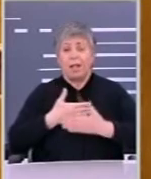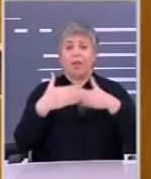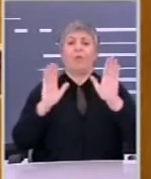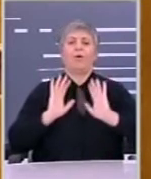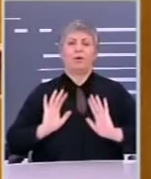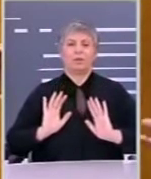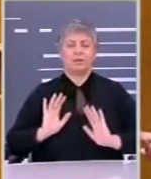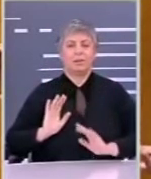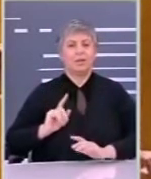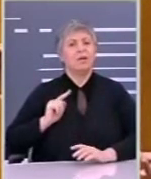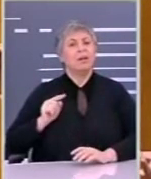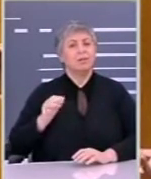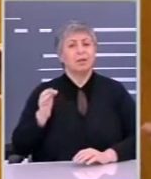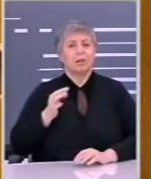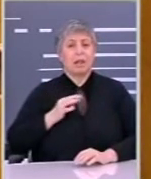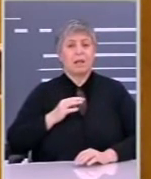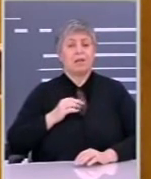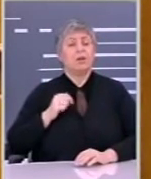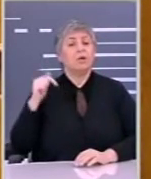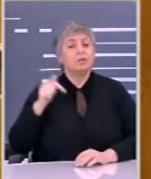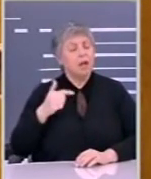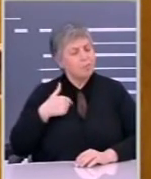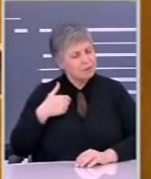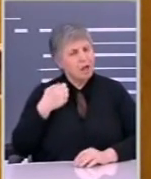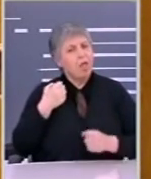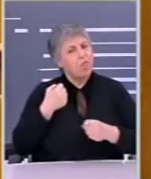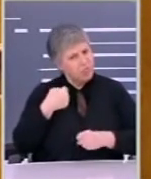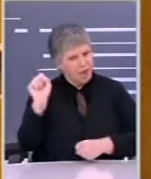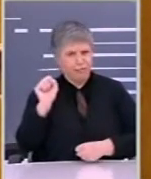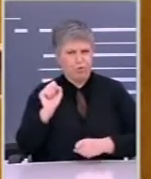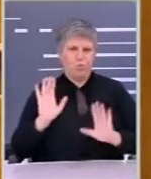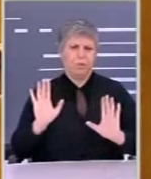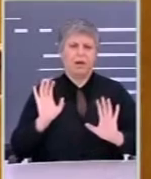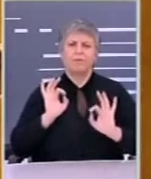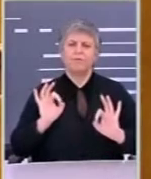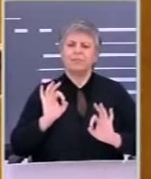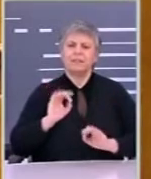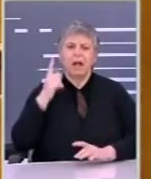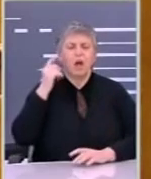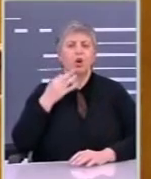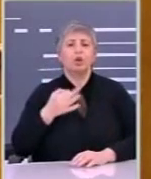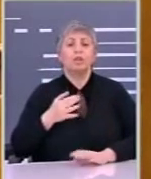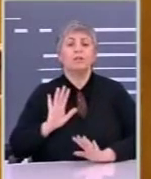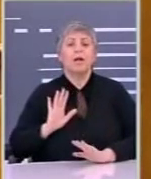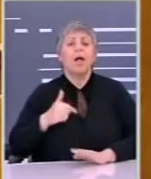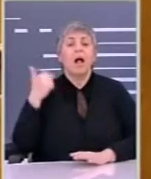πράγματα, αλλά δεν είστε με το χέρι έτσι διαρκώς, όπως ήταν οι προηγούμενοι. Κυρίες και κύριοι συνάδελφοι,